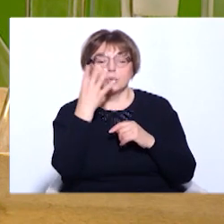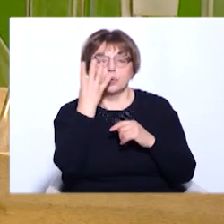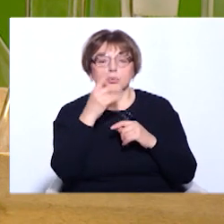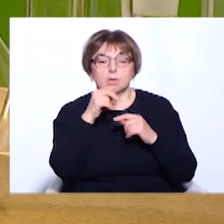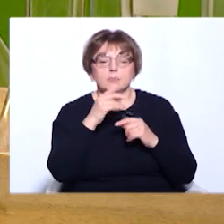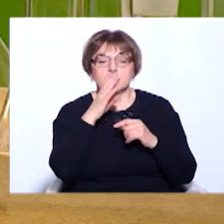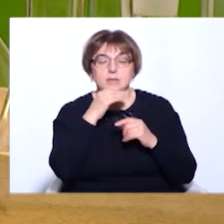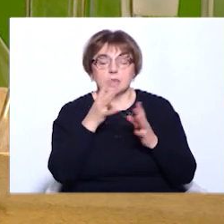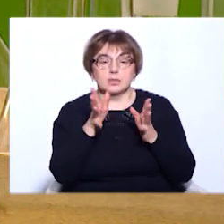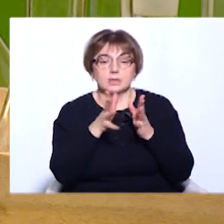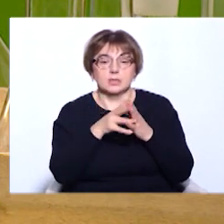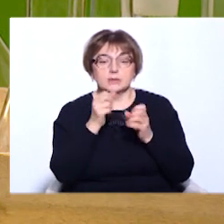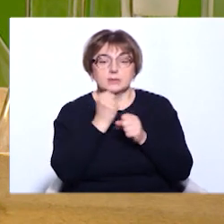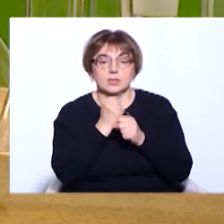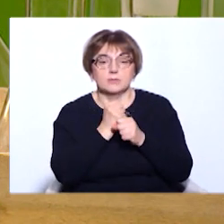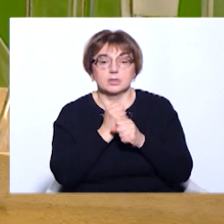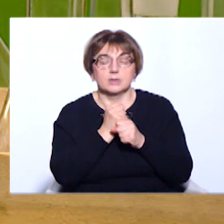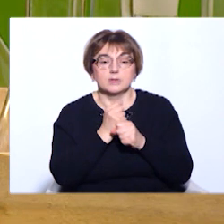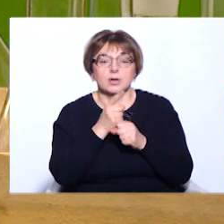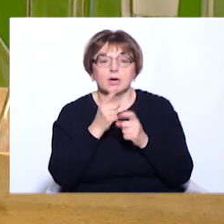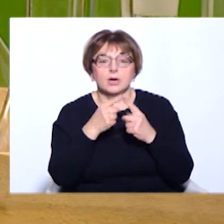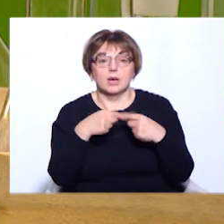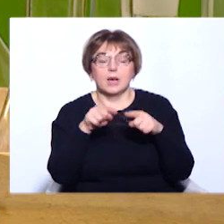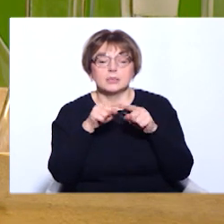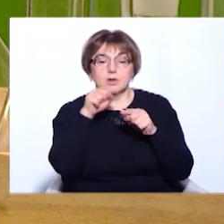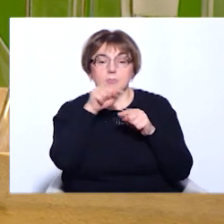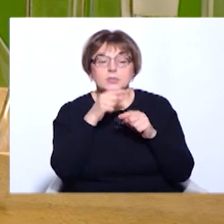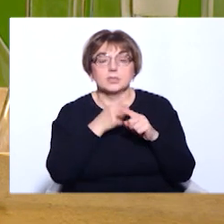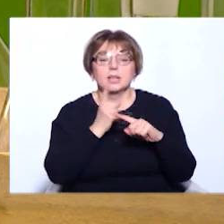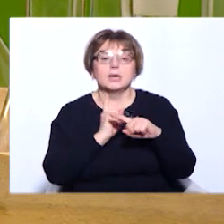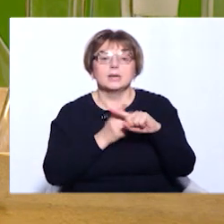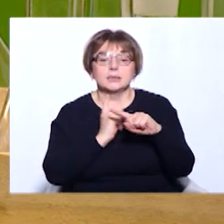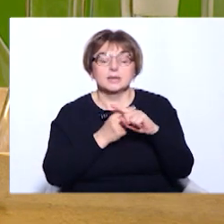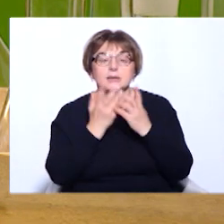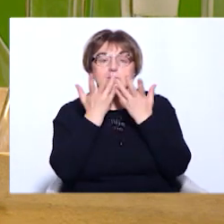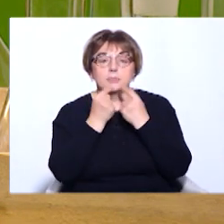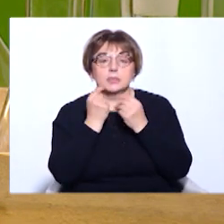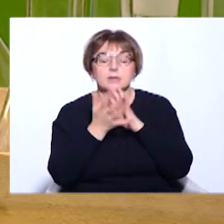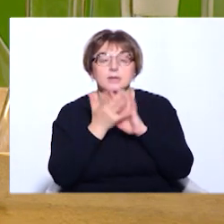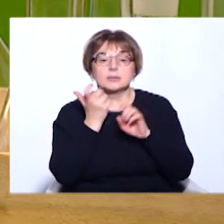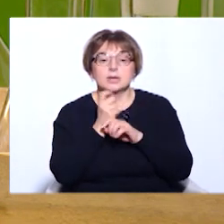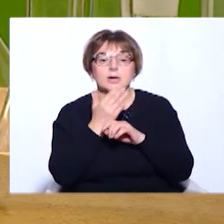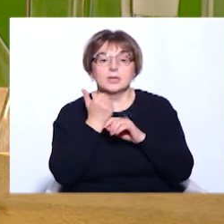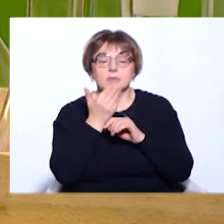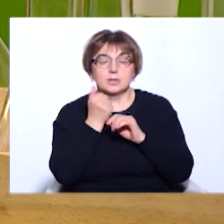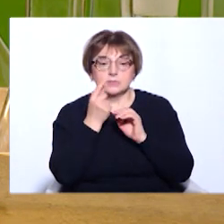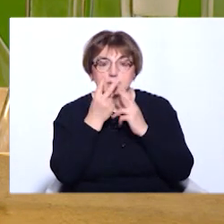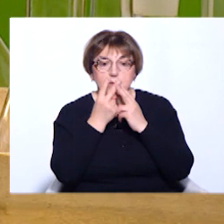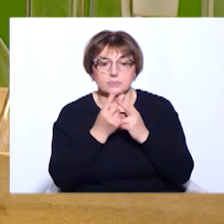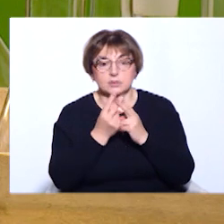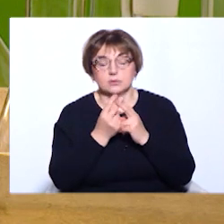წყალთან, რა თქმა უნდა, კრისტალჰიდრატია და სპილენძის შეფერილობაც ასევე შეგვიძლია ძალიან ძალიან მარტივად